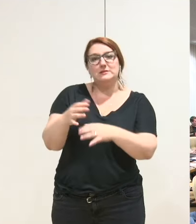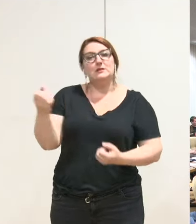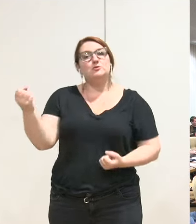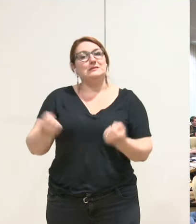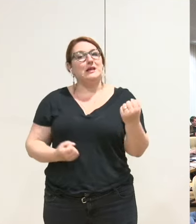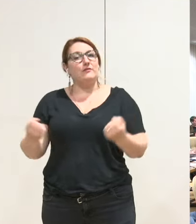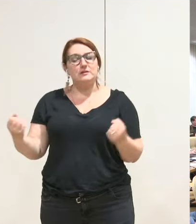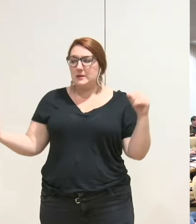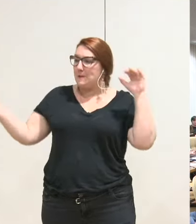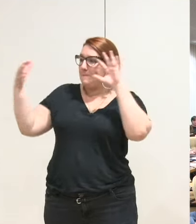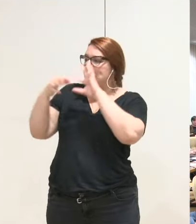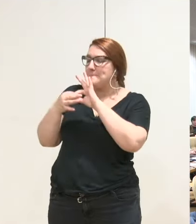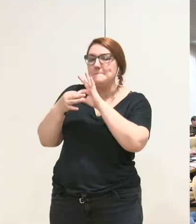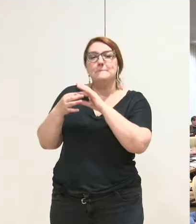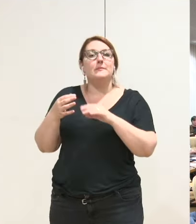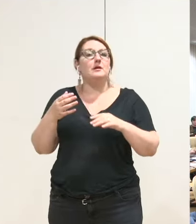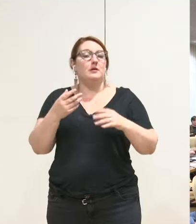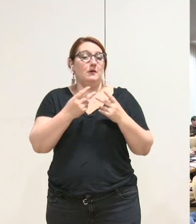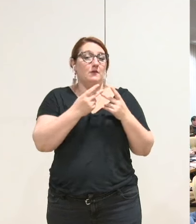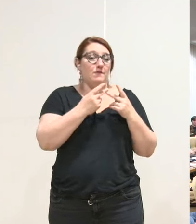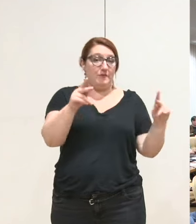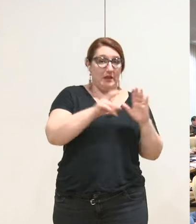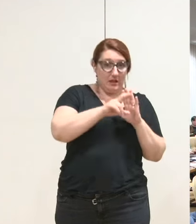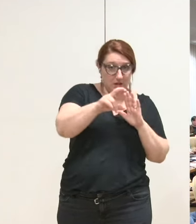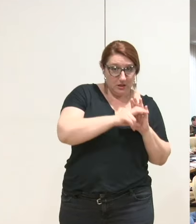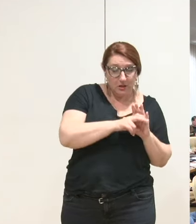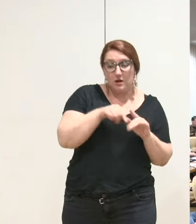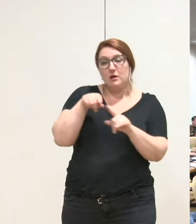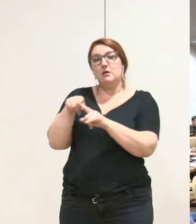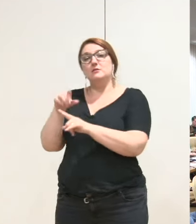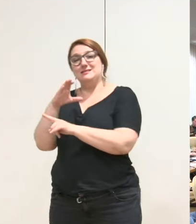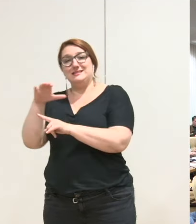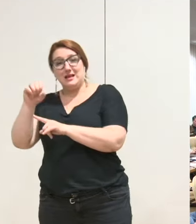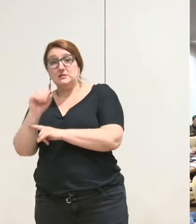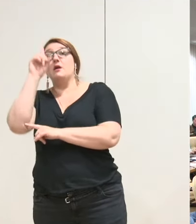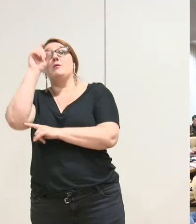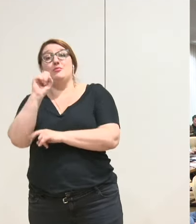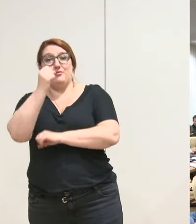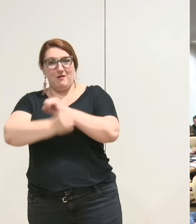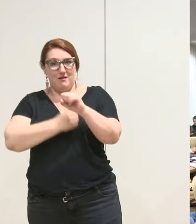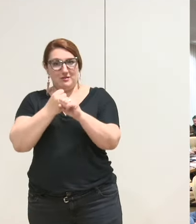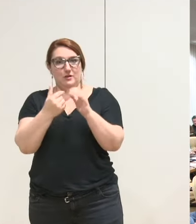avaient été engagé entre la ville et le CCAS dès 2008 sur la mise en place d'un